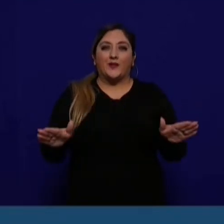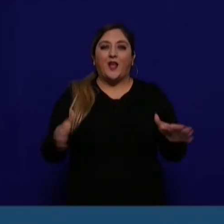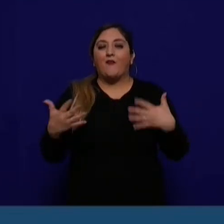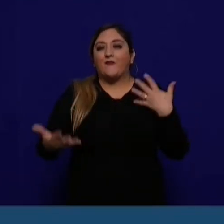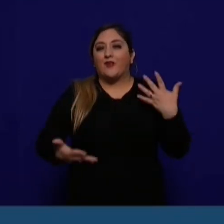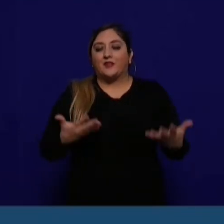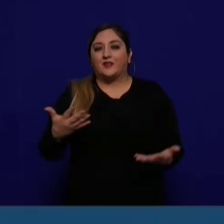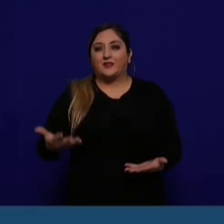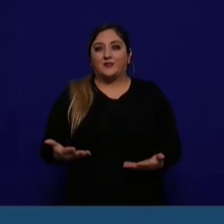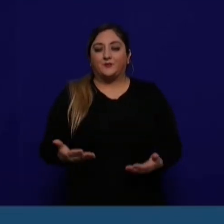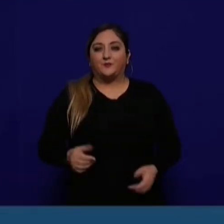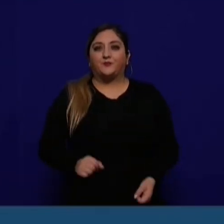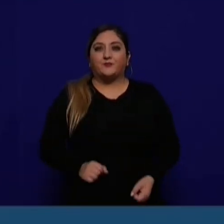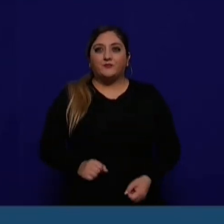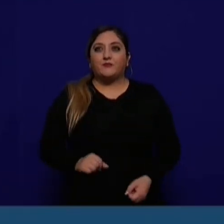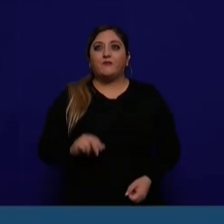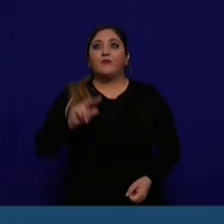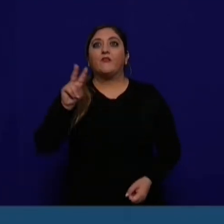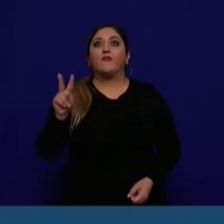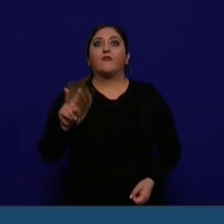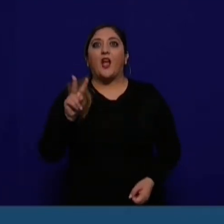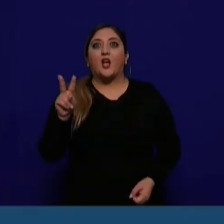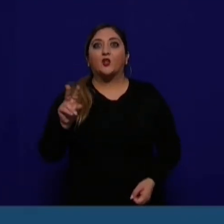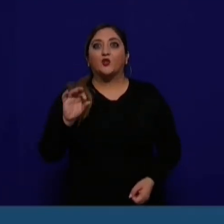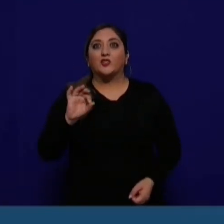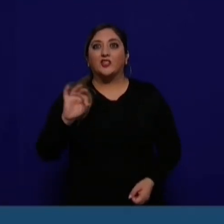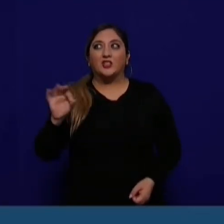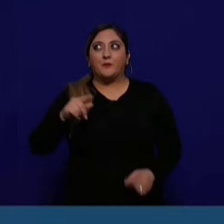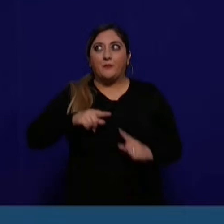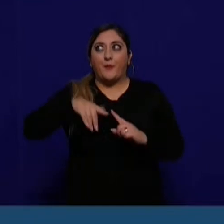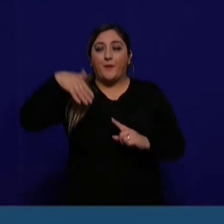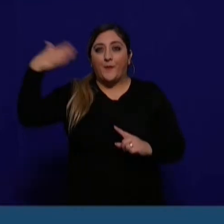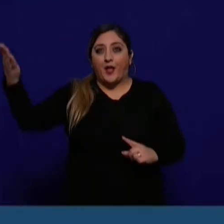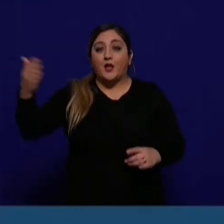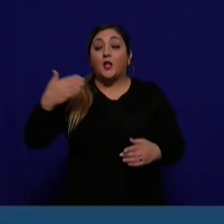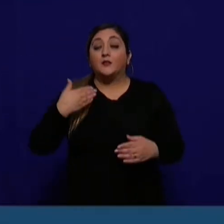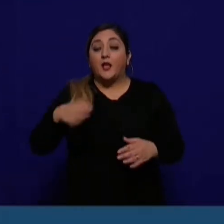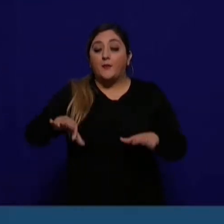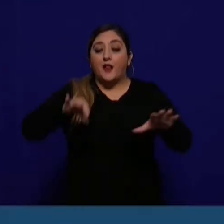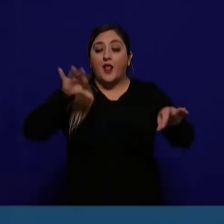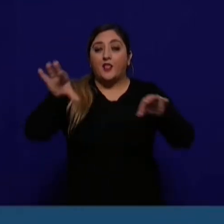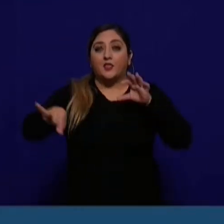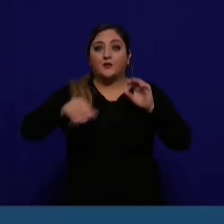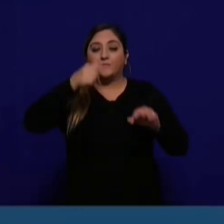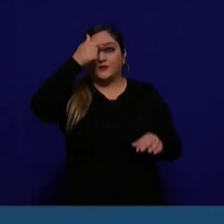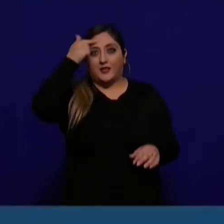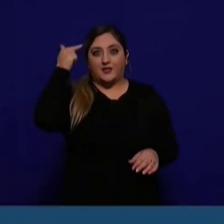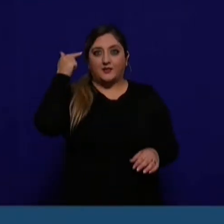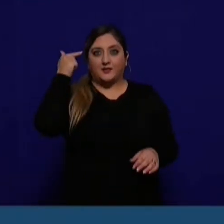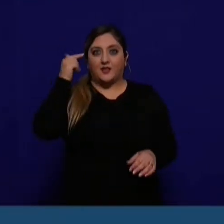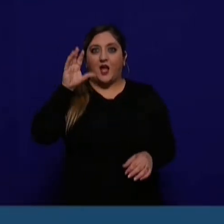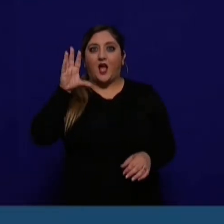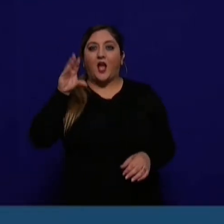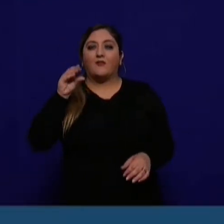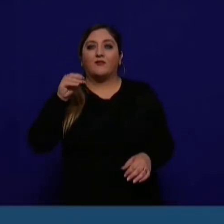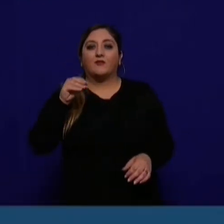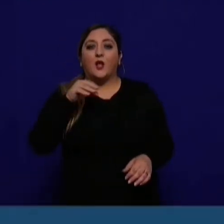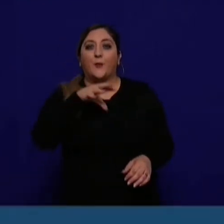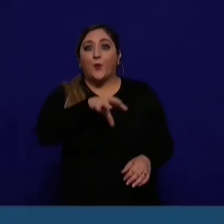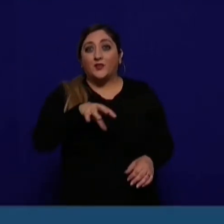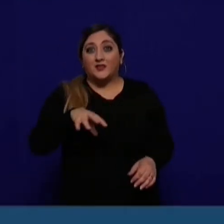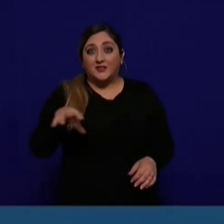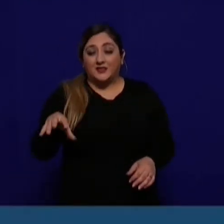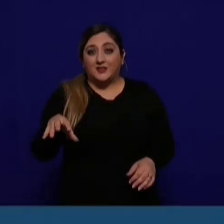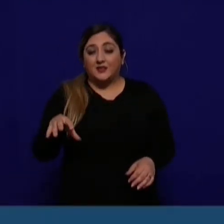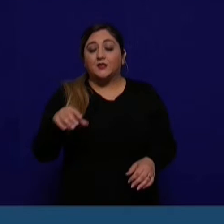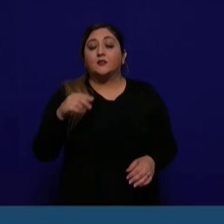random testing tal-każijiet li kollna pożittivi. Infatti bħalma semmejt il-maġġor parti tal-każijiet li kellna